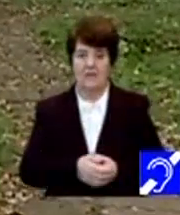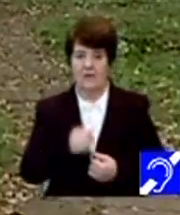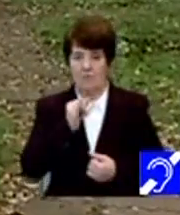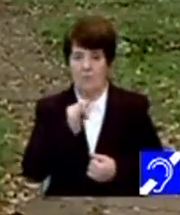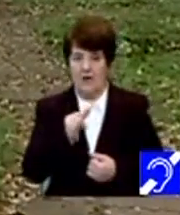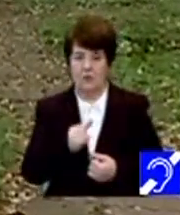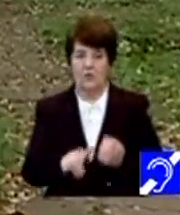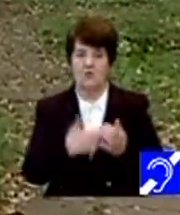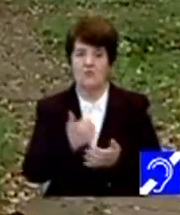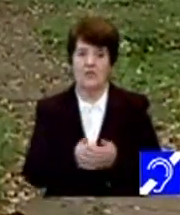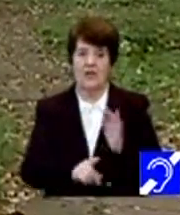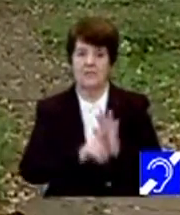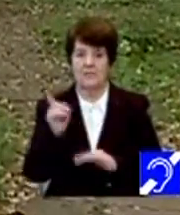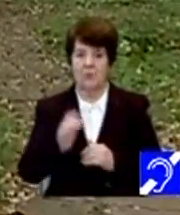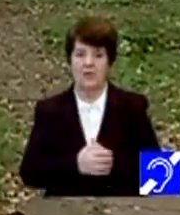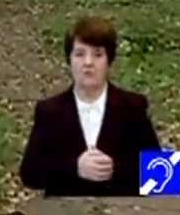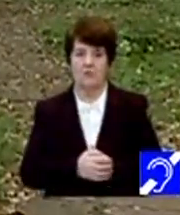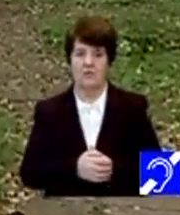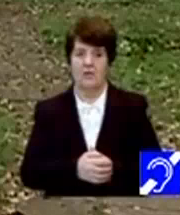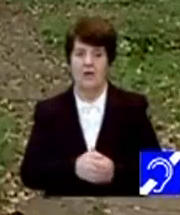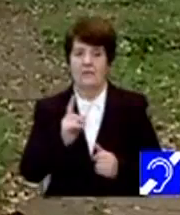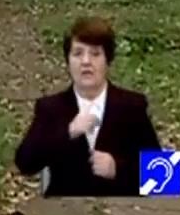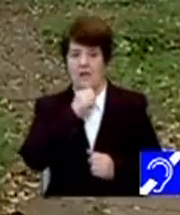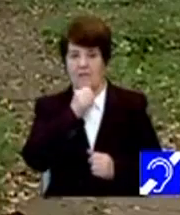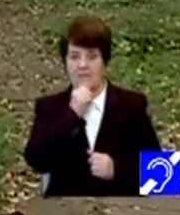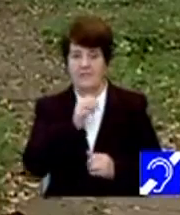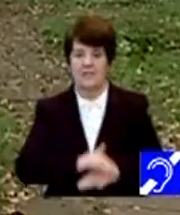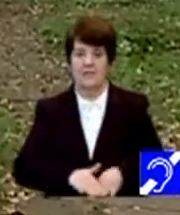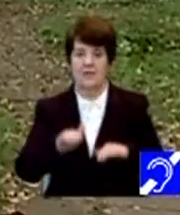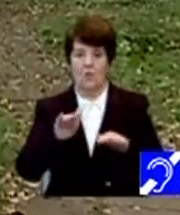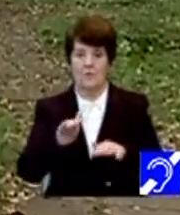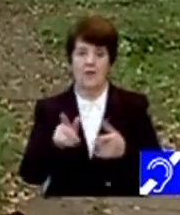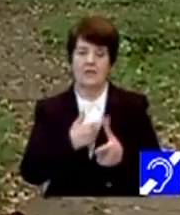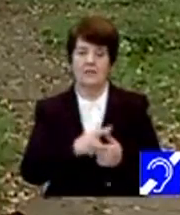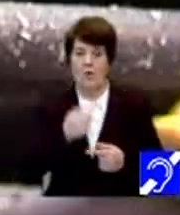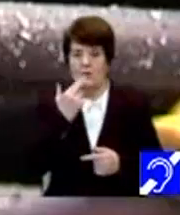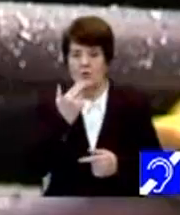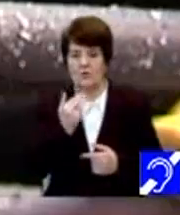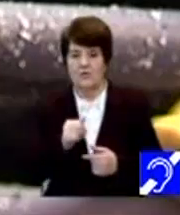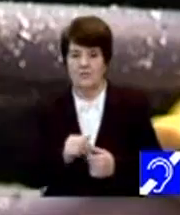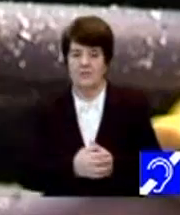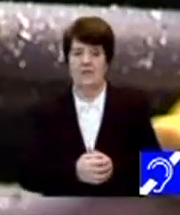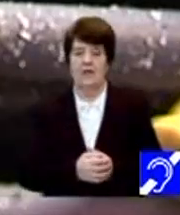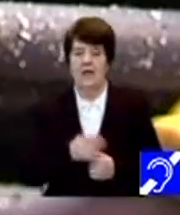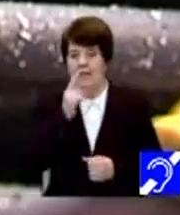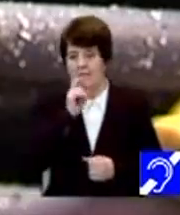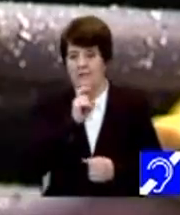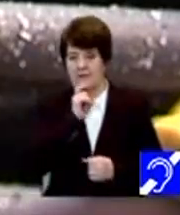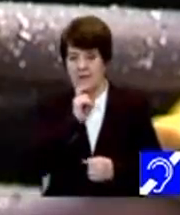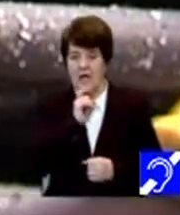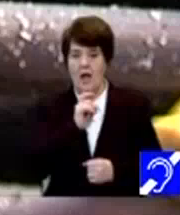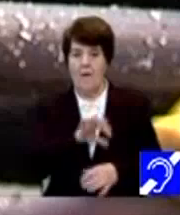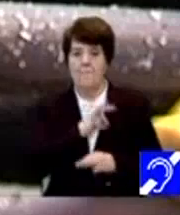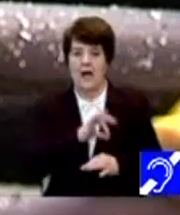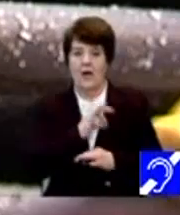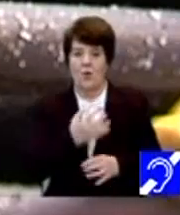sănătatea. Fumatul, în general, se pornește de la vârstele din copilărie sau adolescență,